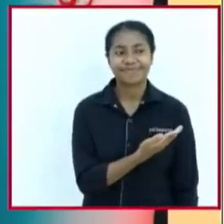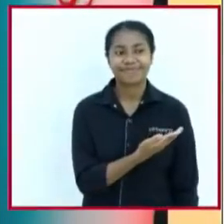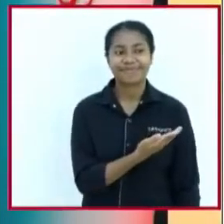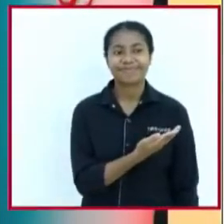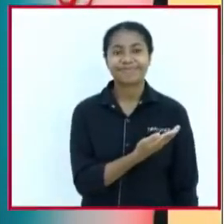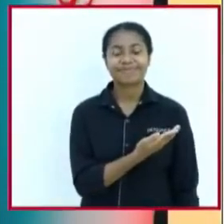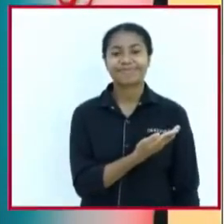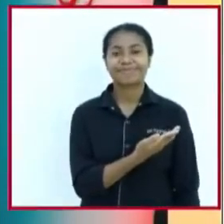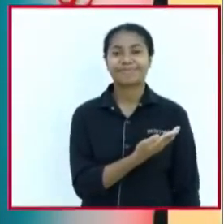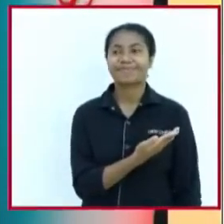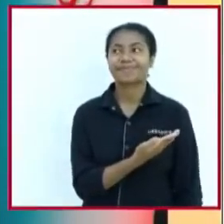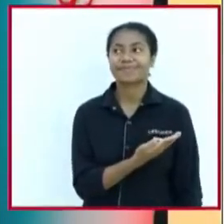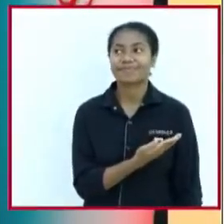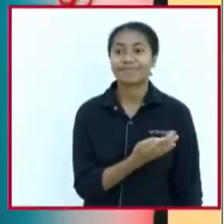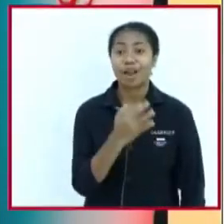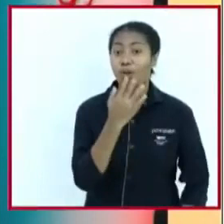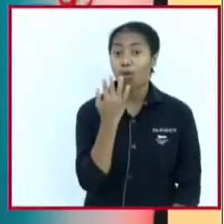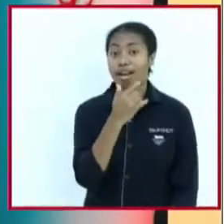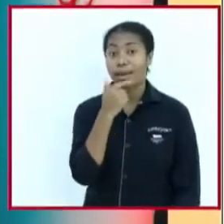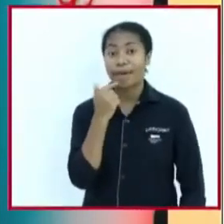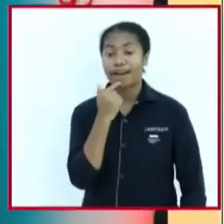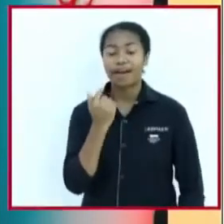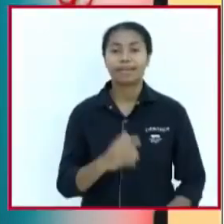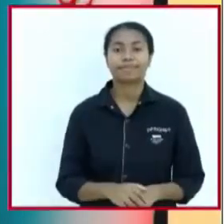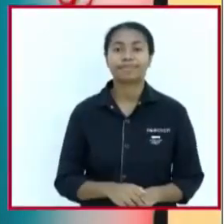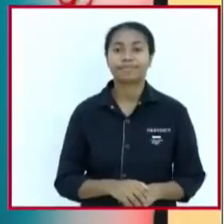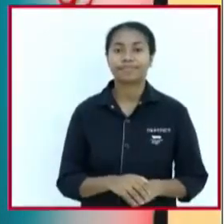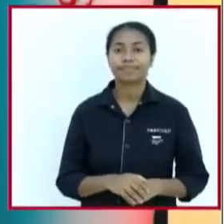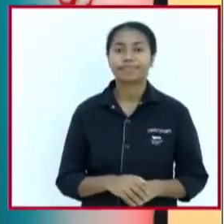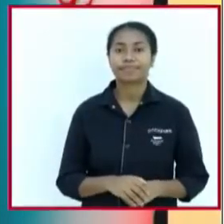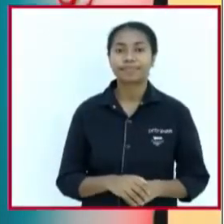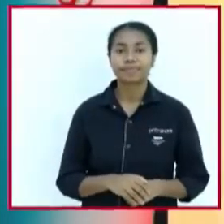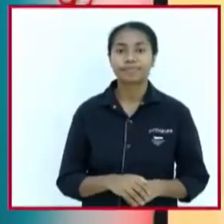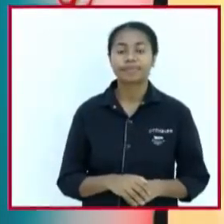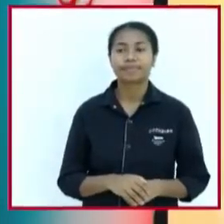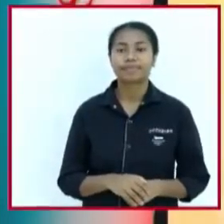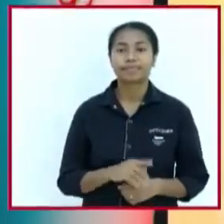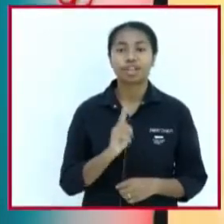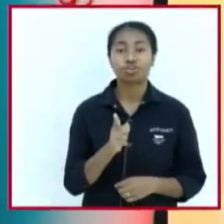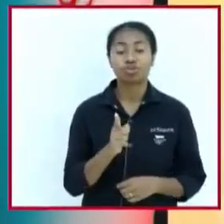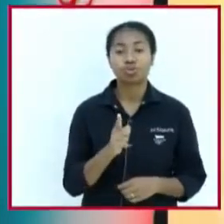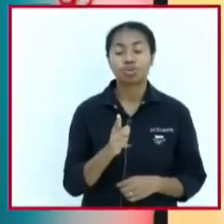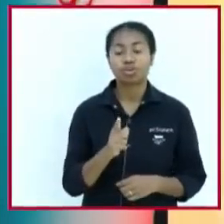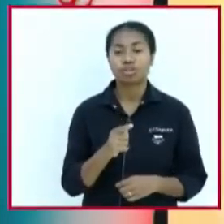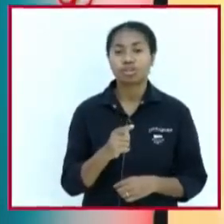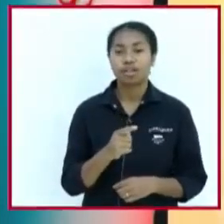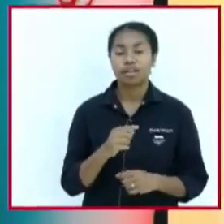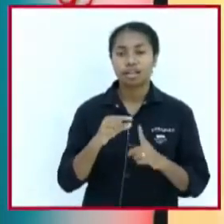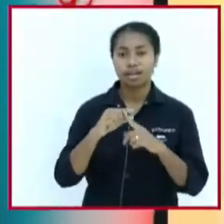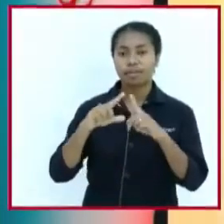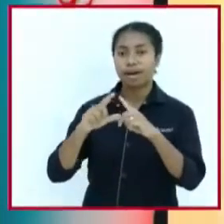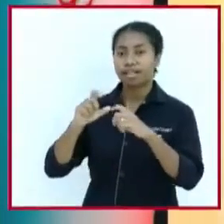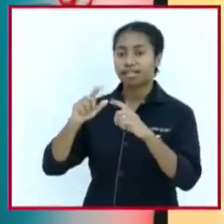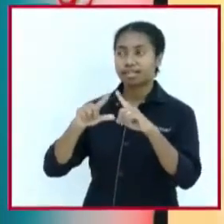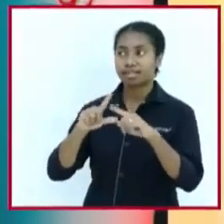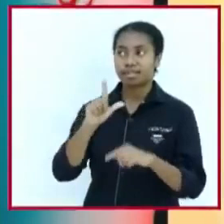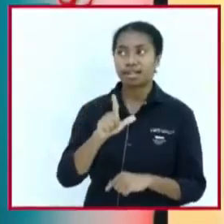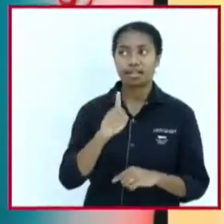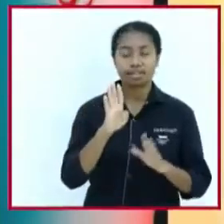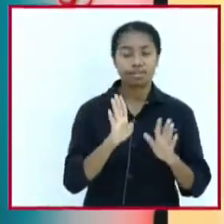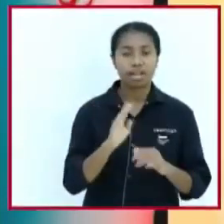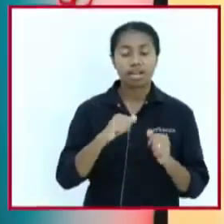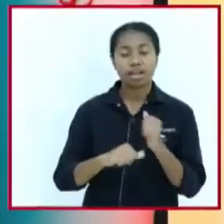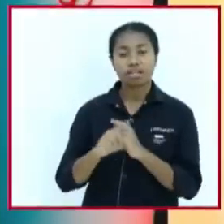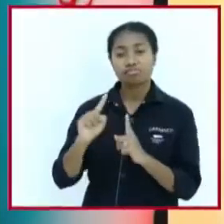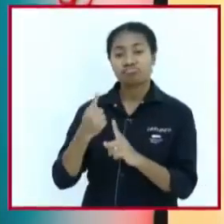sekarang lihat Bagaimana penulis surat Ibrani bilang pasal 11 pasal 9 x11a 24 tetapi Kristus telah